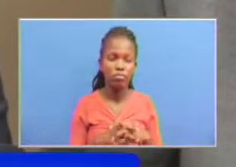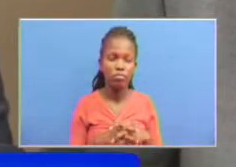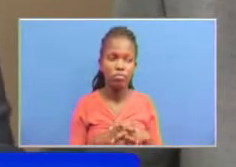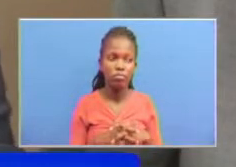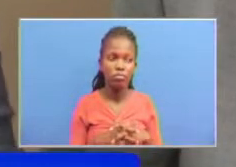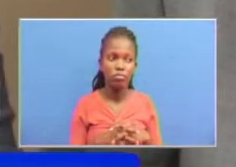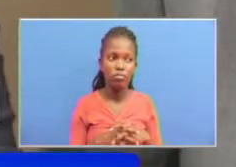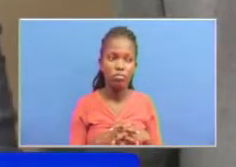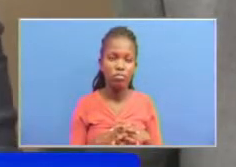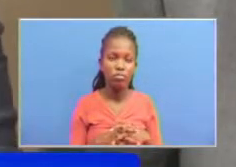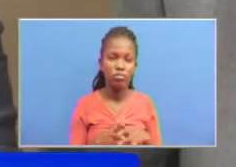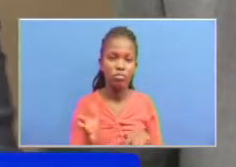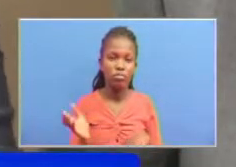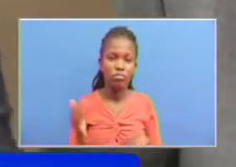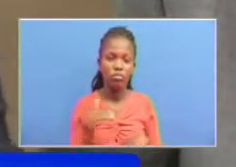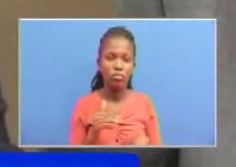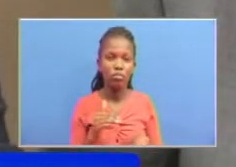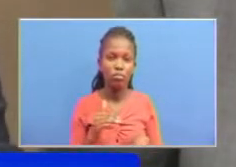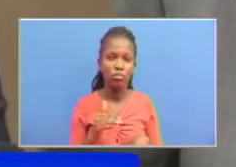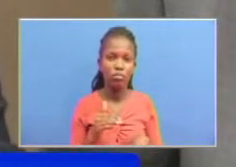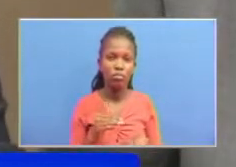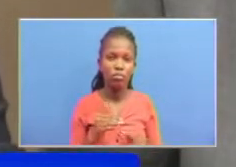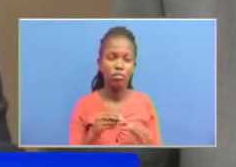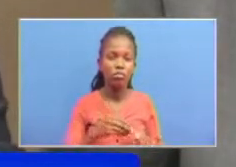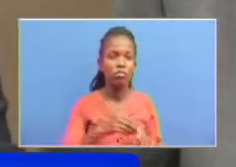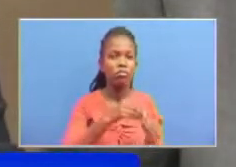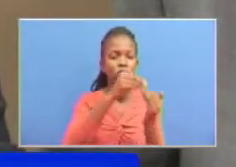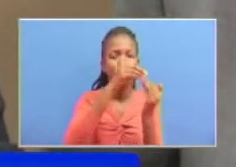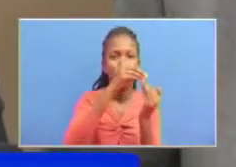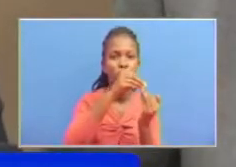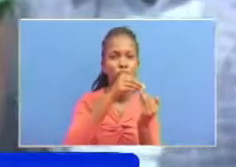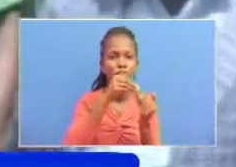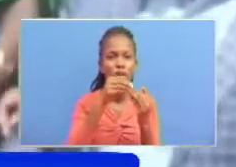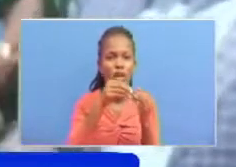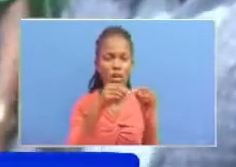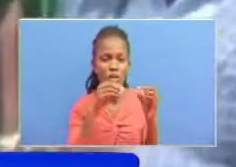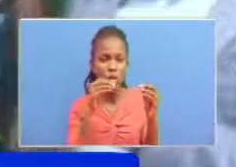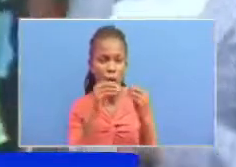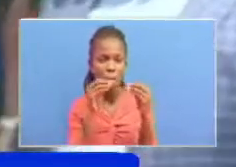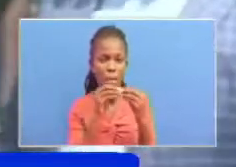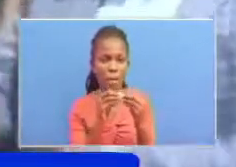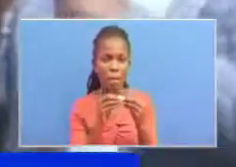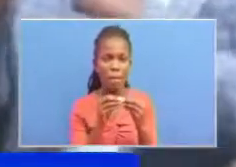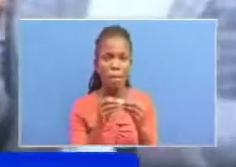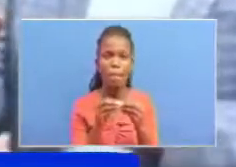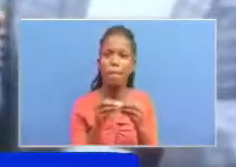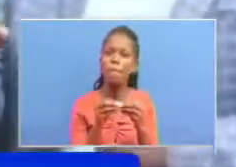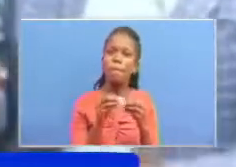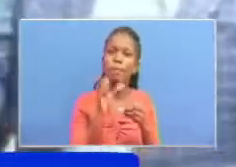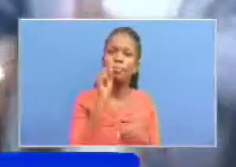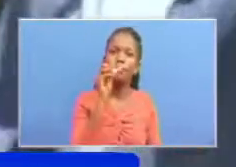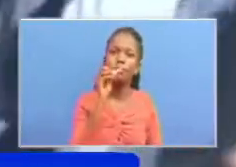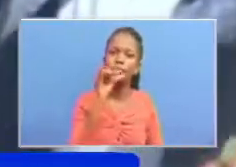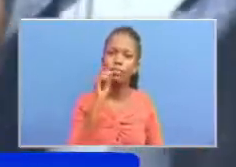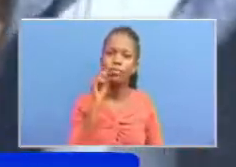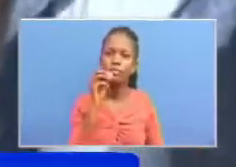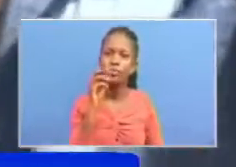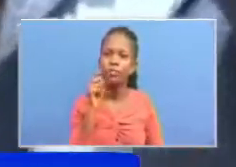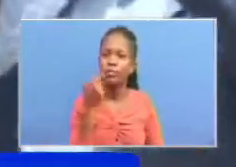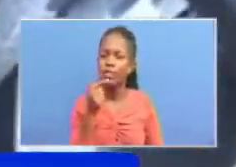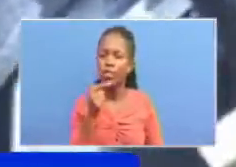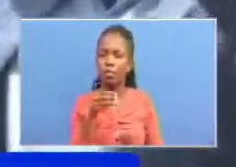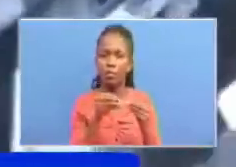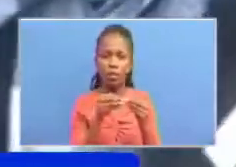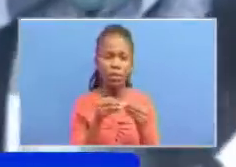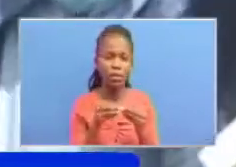In the forthcoming special delegates conference. Kuyanana na angaliko asosio numba no. Waile kutoe wa